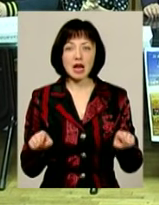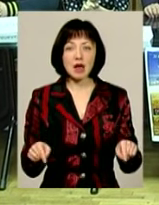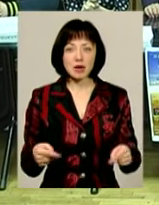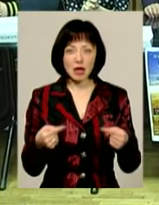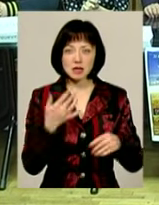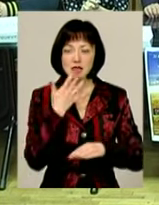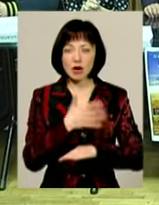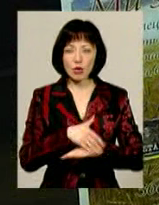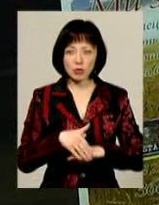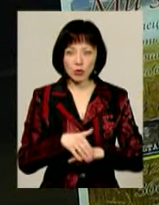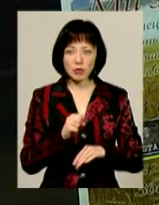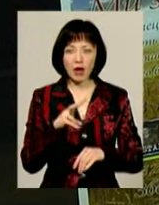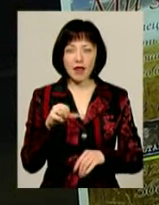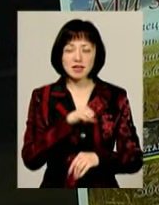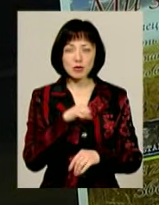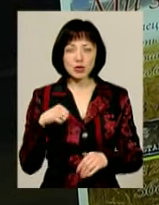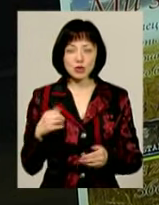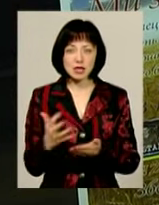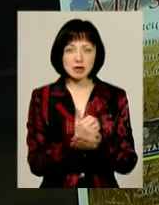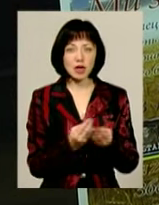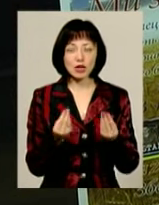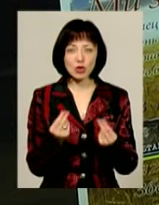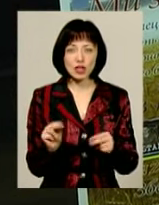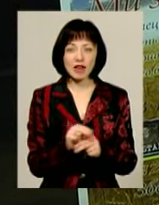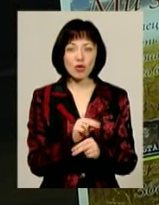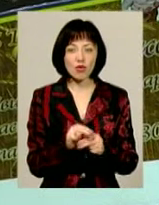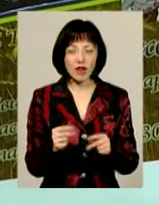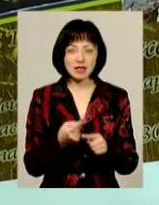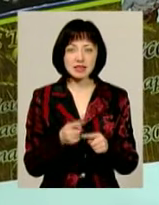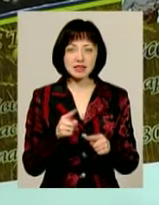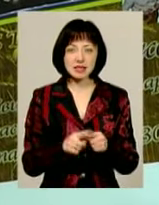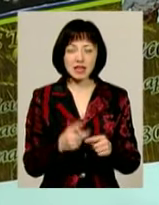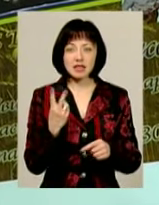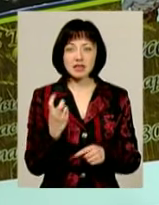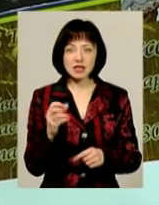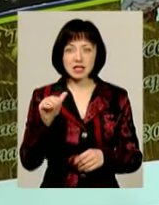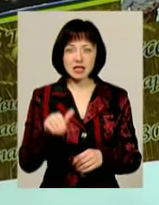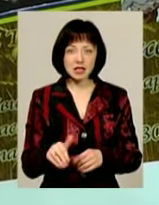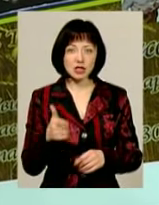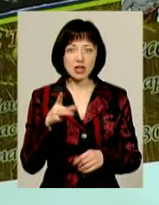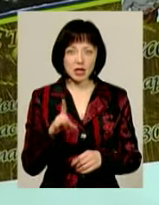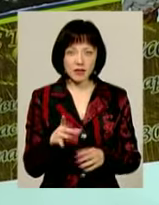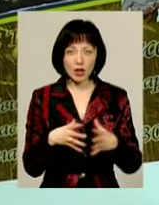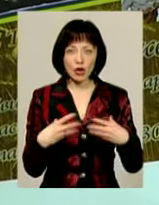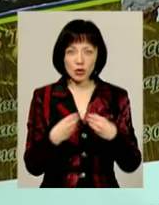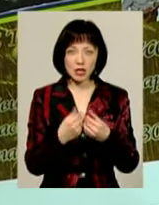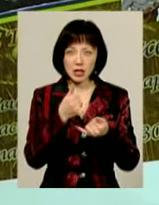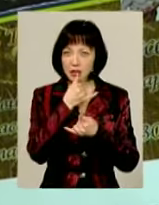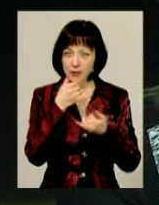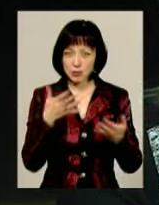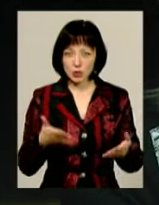реабілітація за кордоном. Однак самотужки зібрати гроші на лікування, а це щонайменше 200 тисяч гривень, родина не в